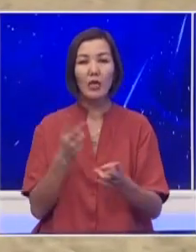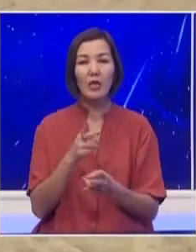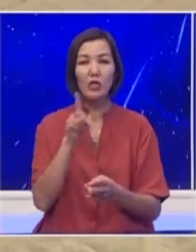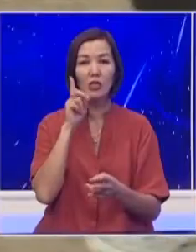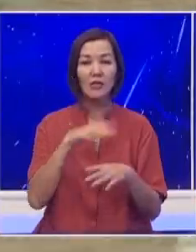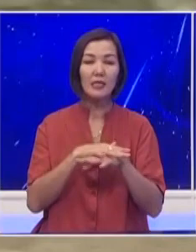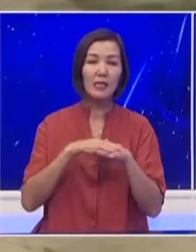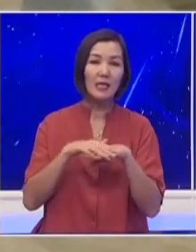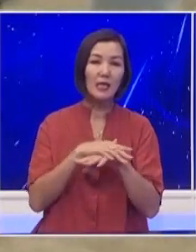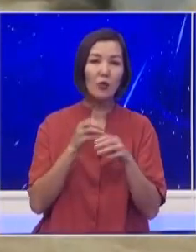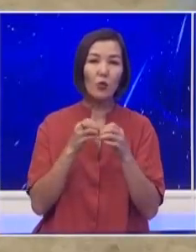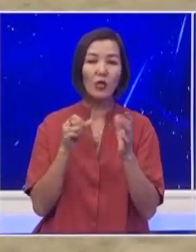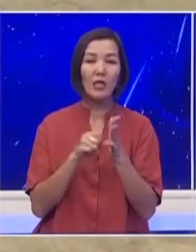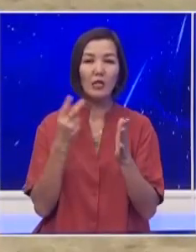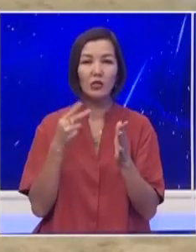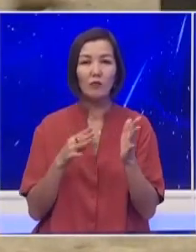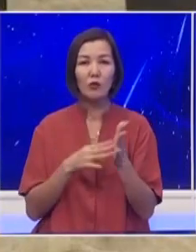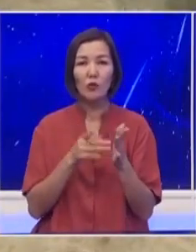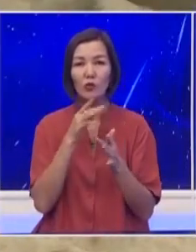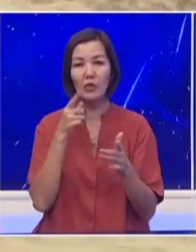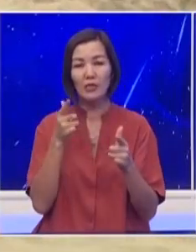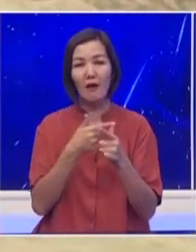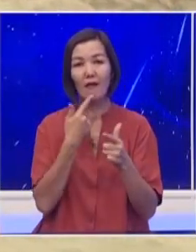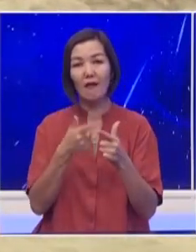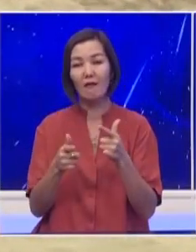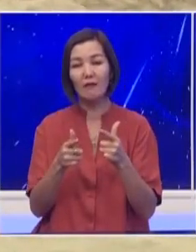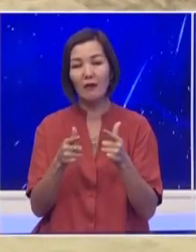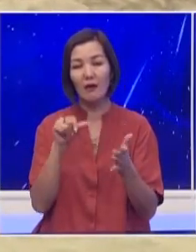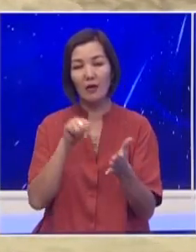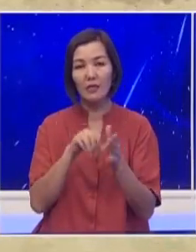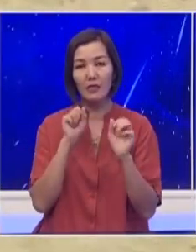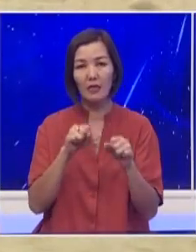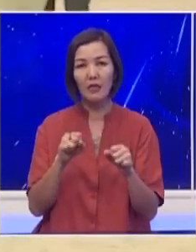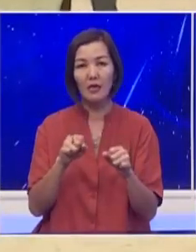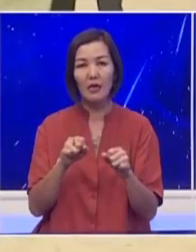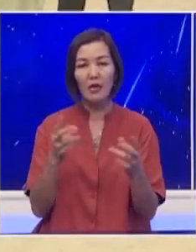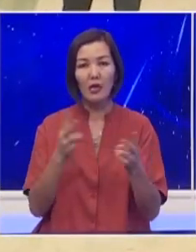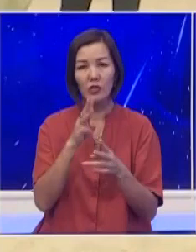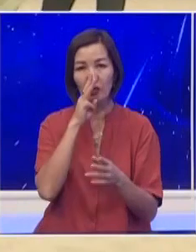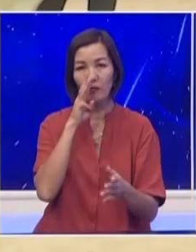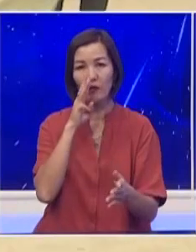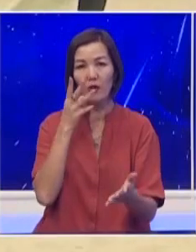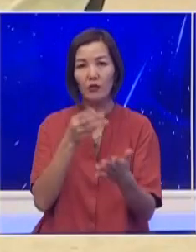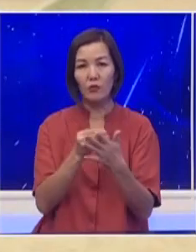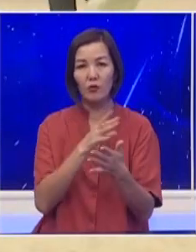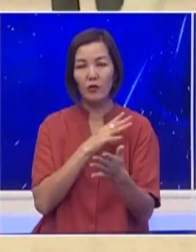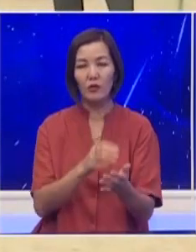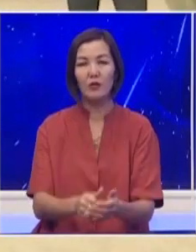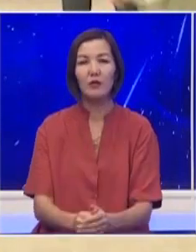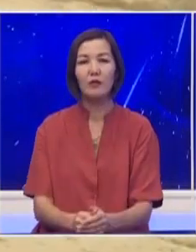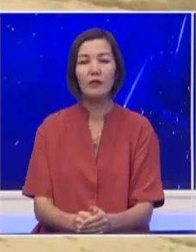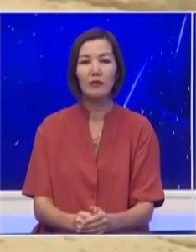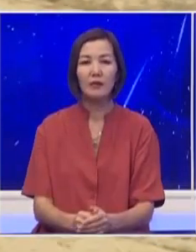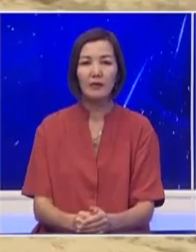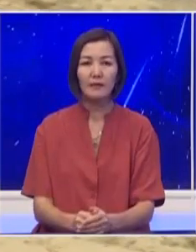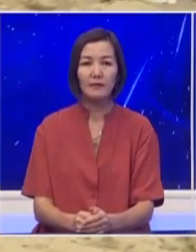бағдарламасына 16-29 жас аралығындағы азаматтар қатыса алады. Тегін емес, оларға тиісті еңбекақы төленеді. Сагида Касова, Ақбота,